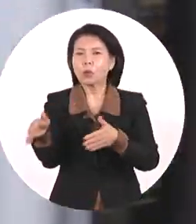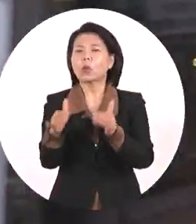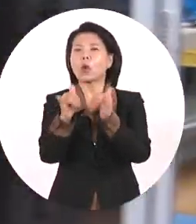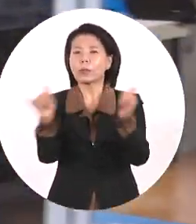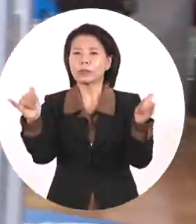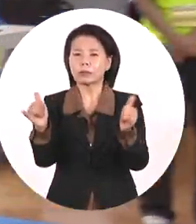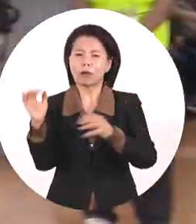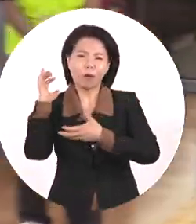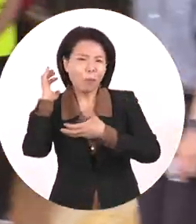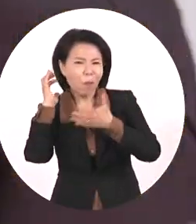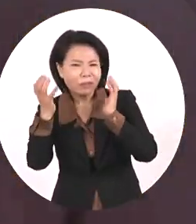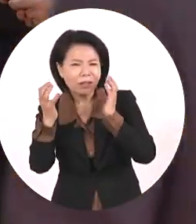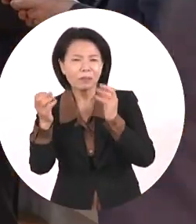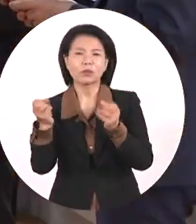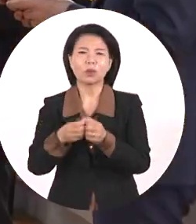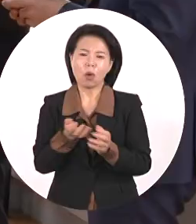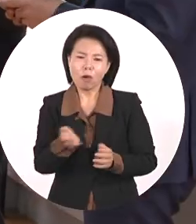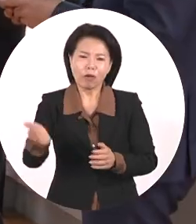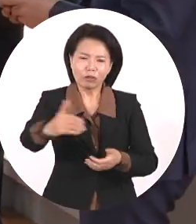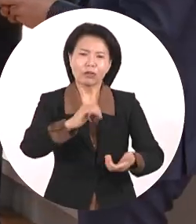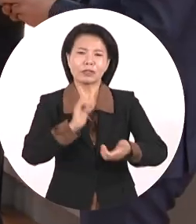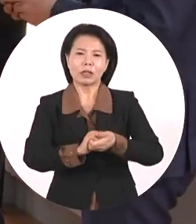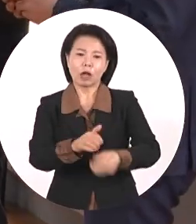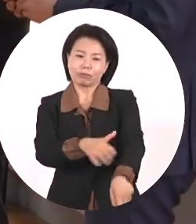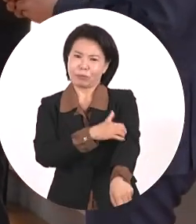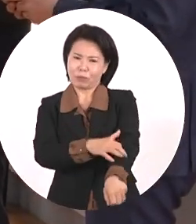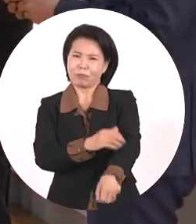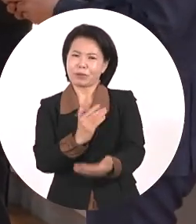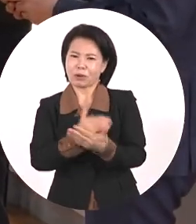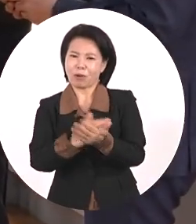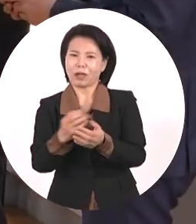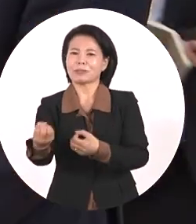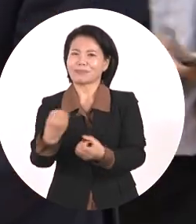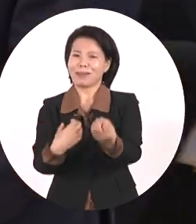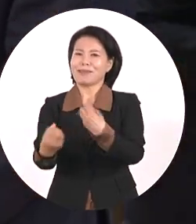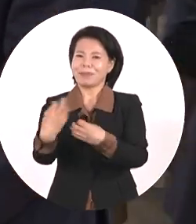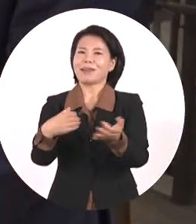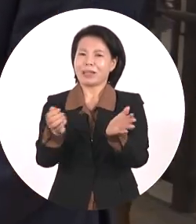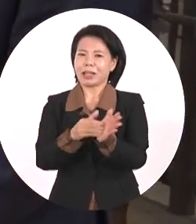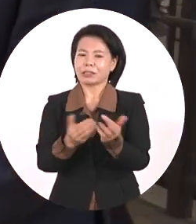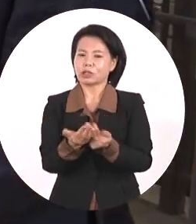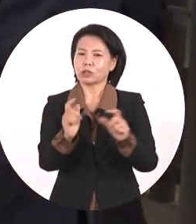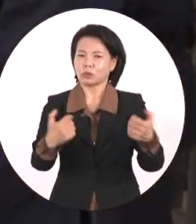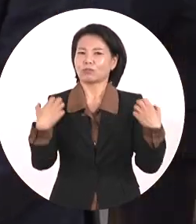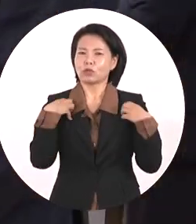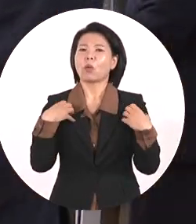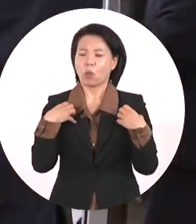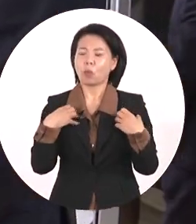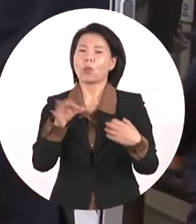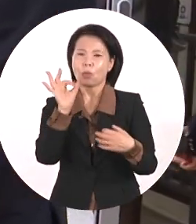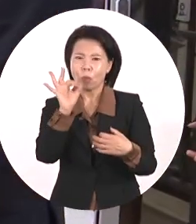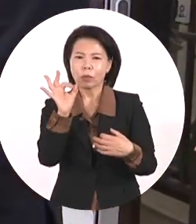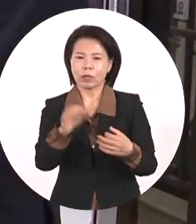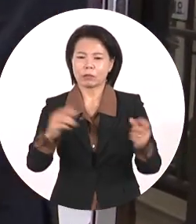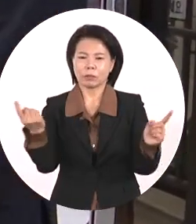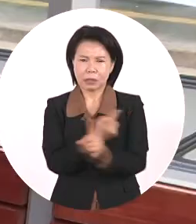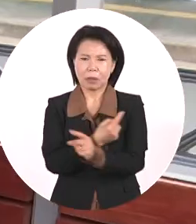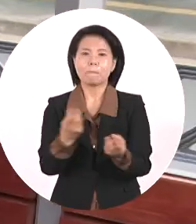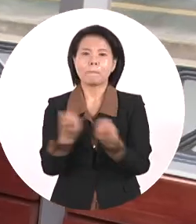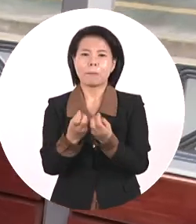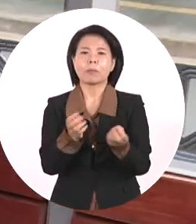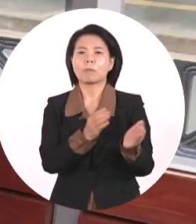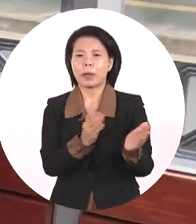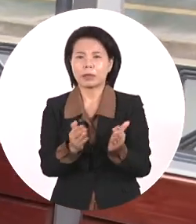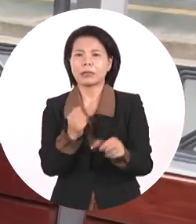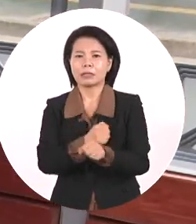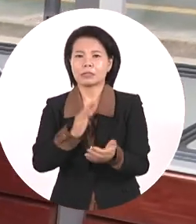도민들은 승하차 혼선, 유턴 제한 등 불편 사항을 전달했고 제주도는 이를 반영해 개선